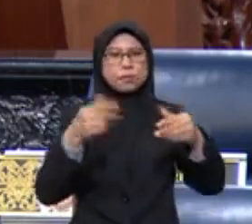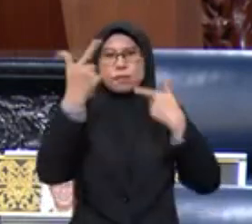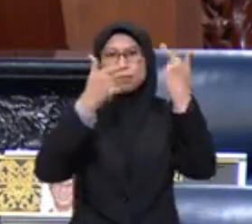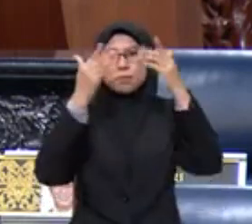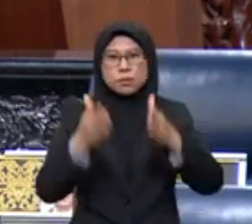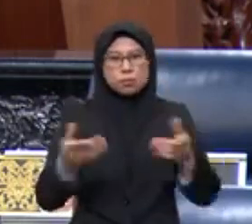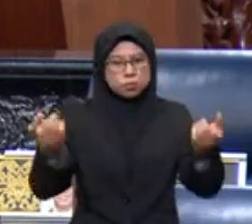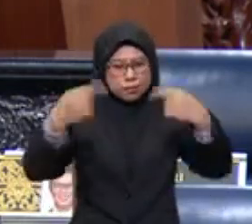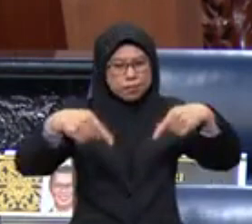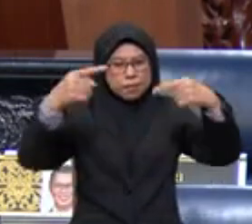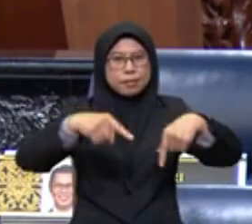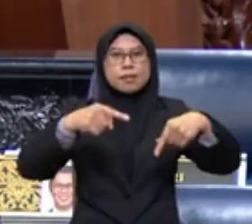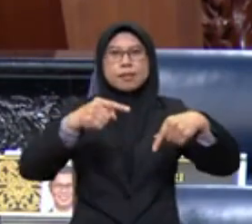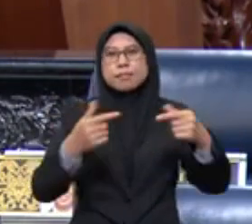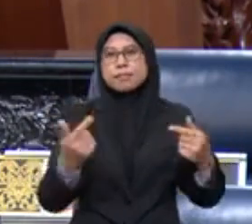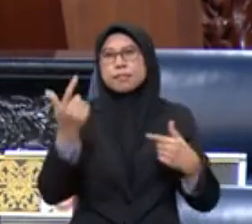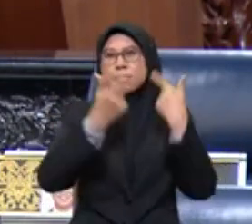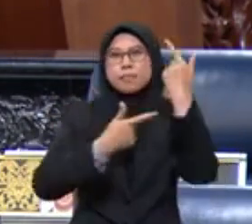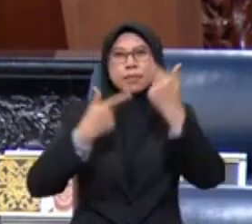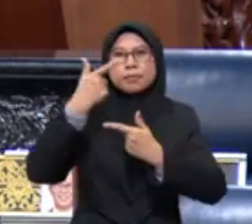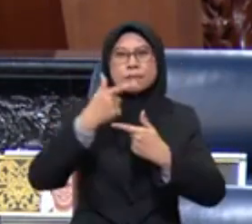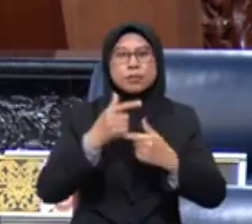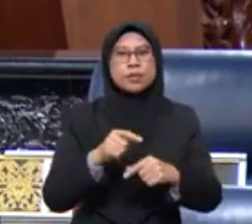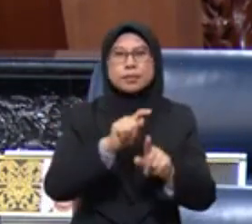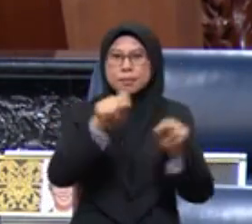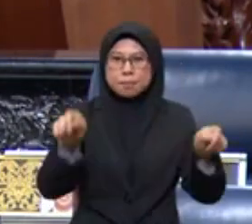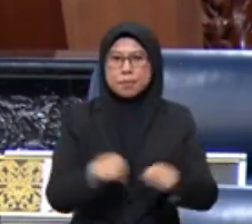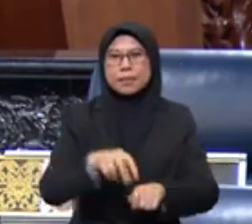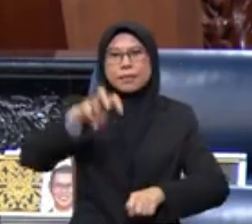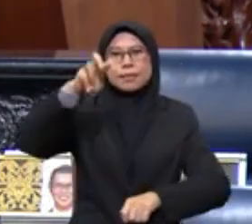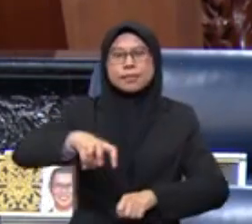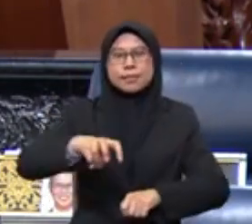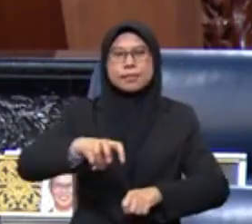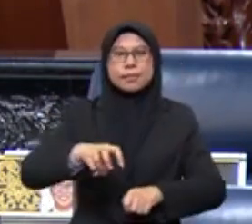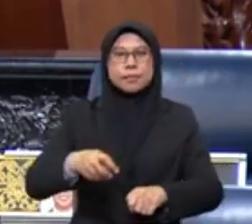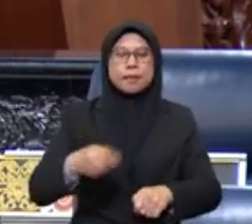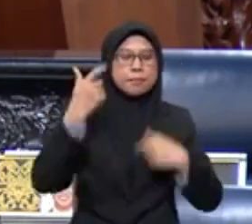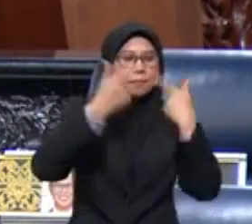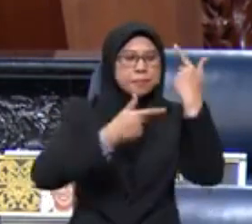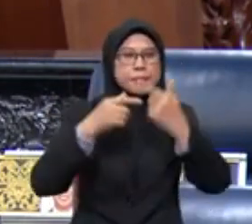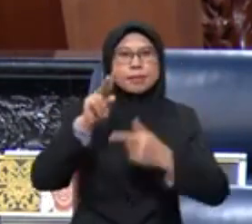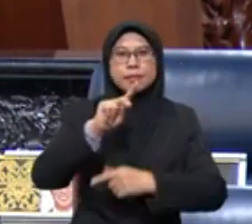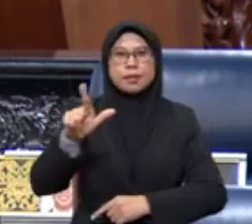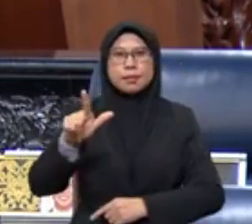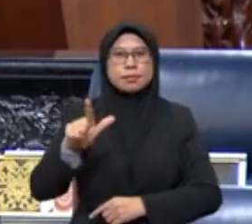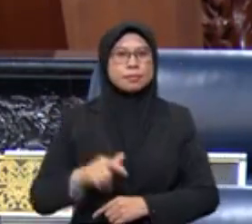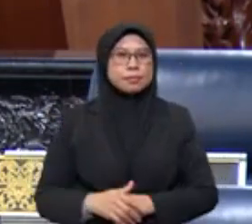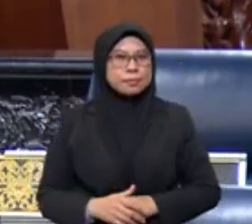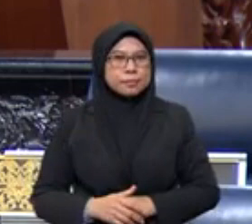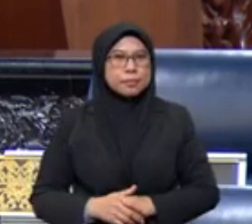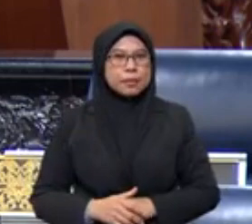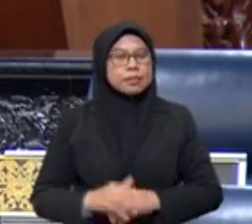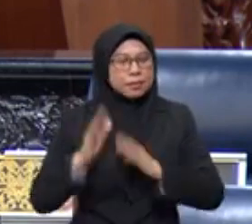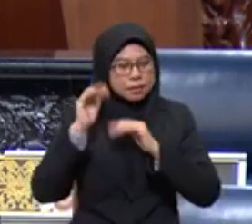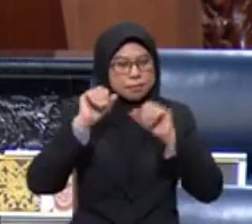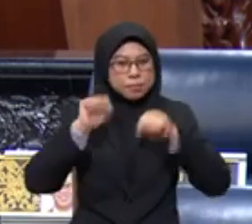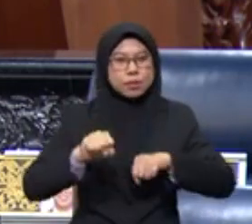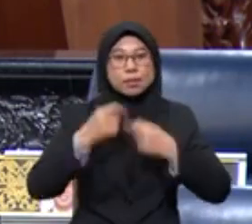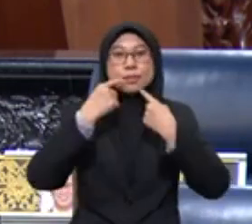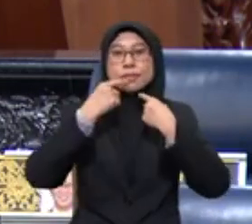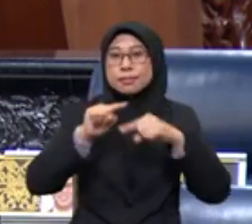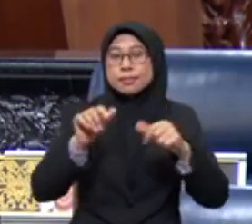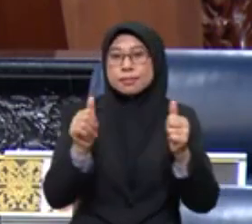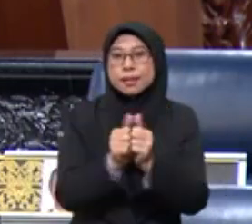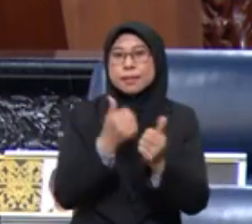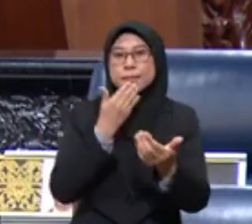asing dan menjadi salah satu destinasi yang wajib dikunjungi di Kuala Lumpur. Sehubungan itu, saya berharap perkara ini dapat dijelaskan